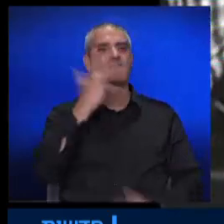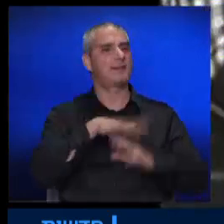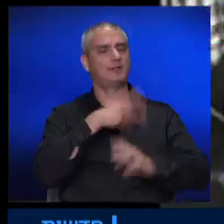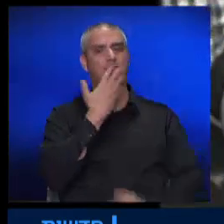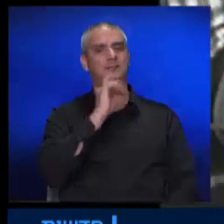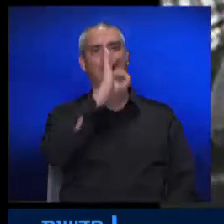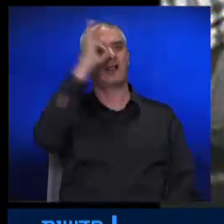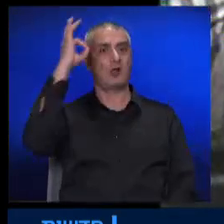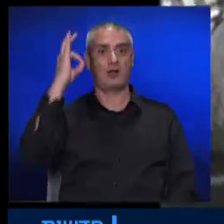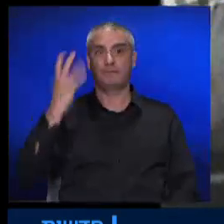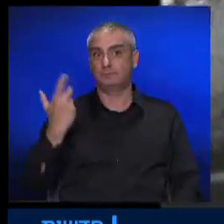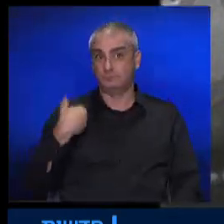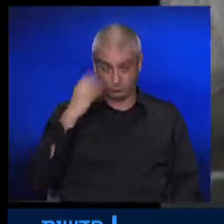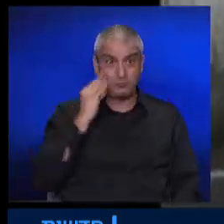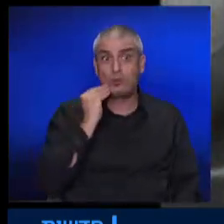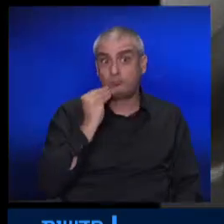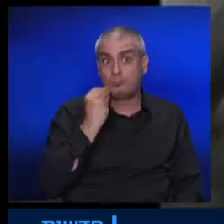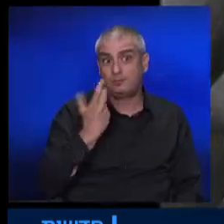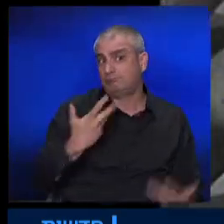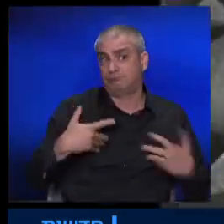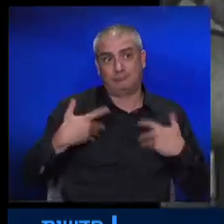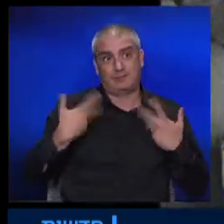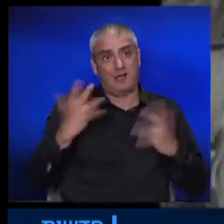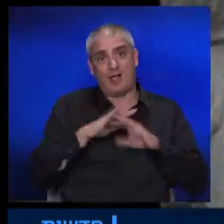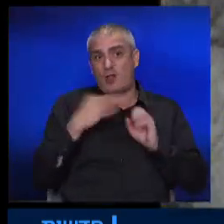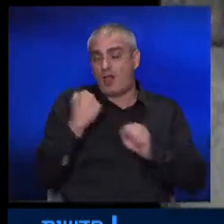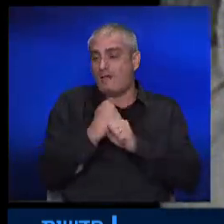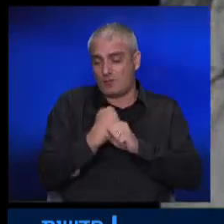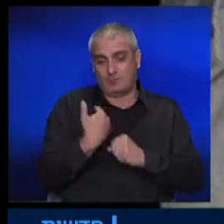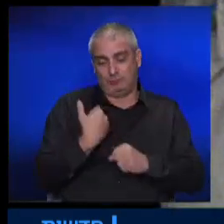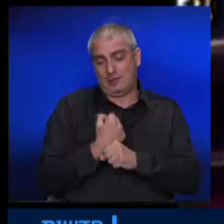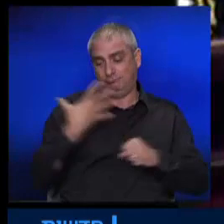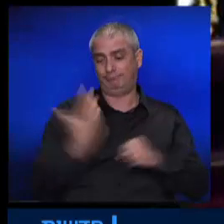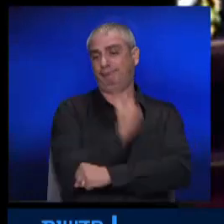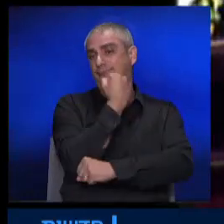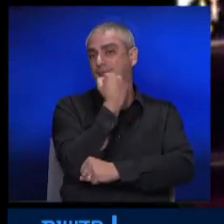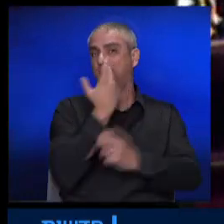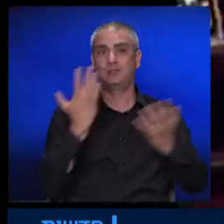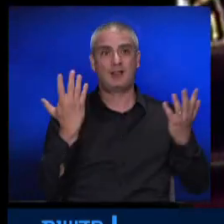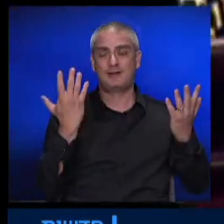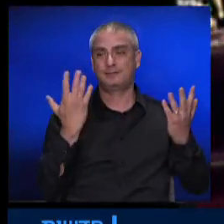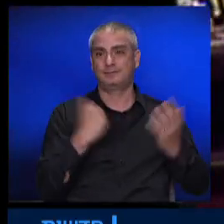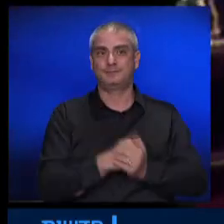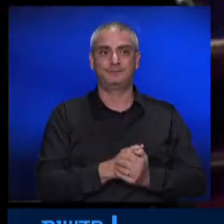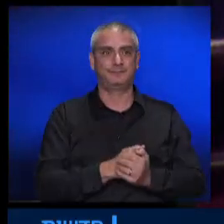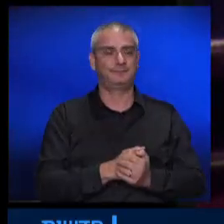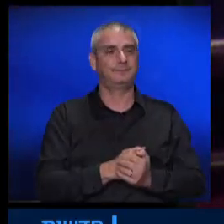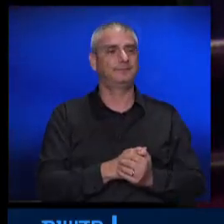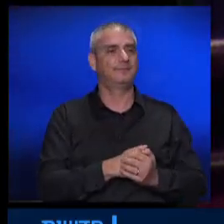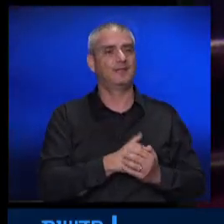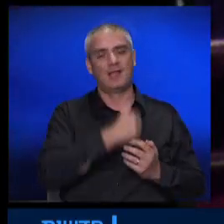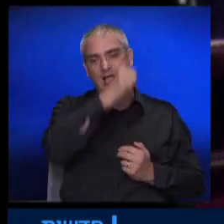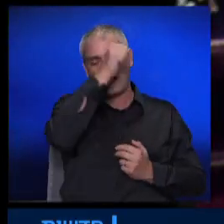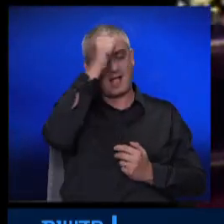מסעלי? אני רוצה שתמע שכל העבודה שעשיתי נושאת פירות של אהבת